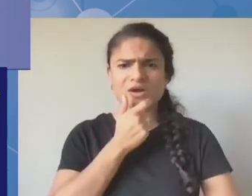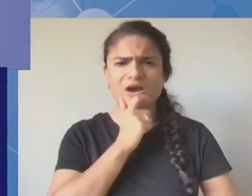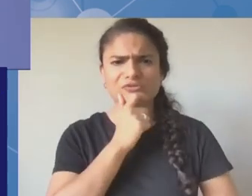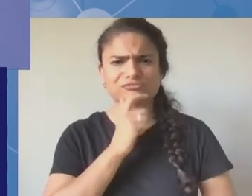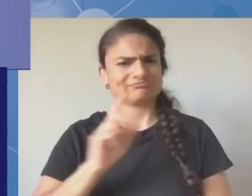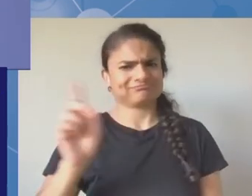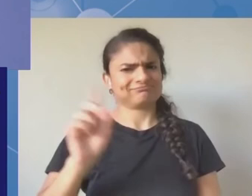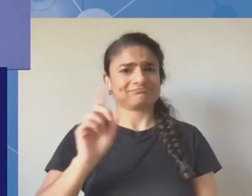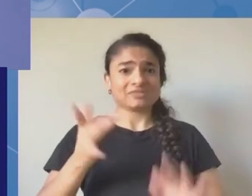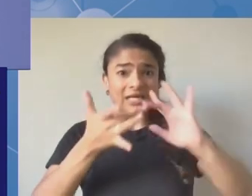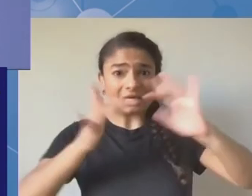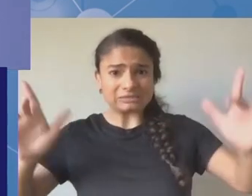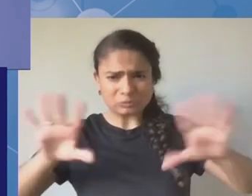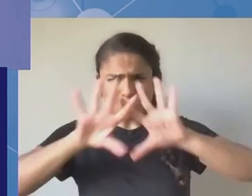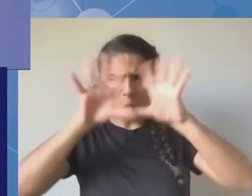شكرا